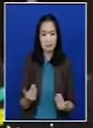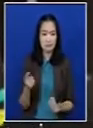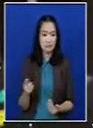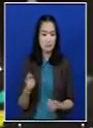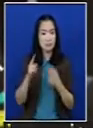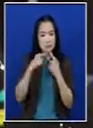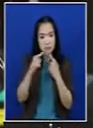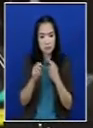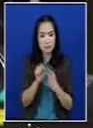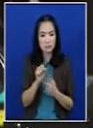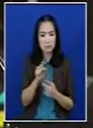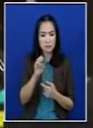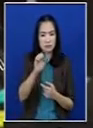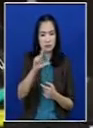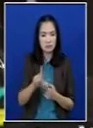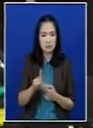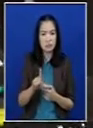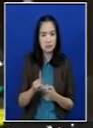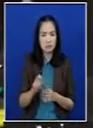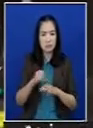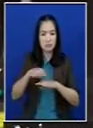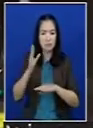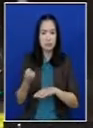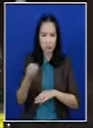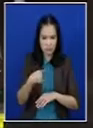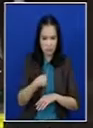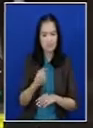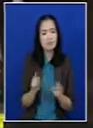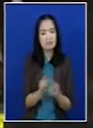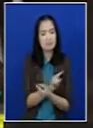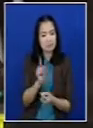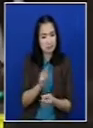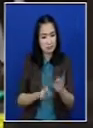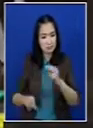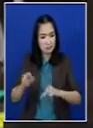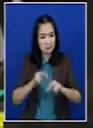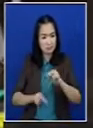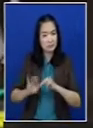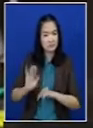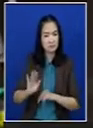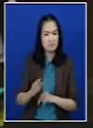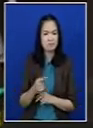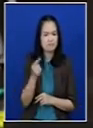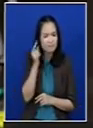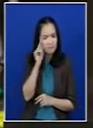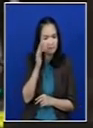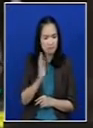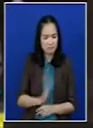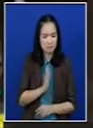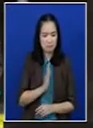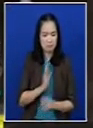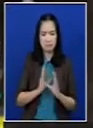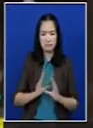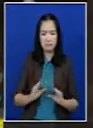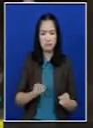านะทางศีลสูงกว่าผมเยอะก ็ เป็นเรื่องที่สังคมต้องพิจารณาความไม่ถ่องแท้ของท่านทำให้คนอื่นเสื่อมเกียรติก็คงมุ